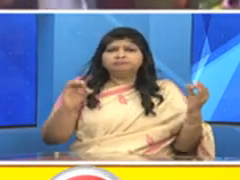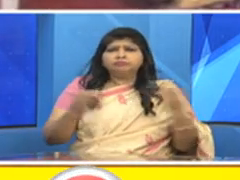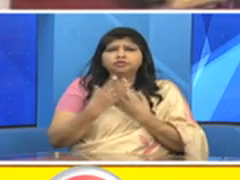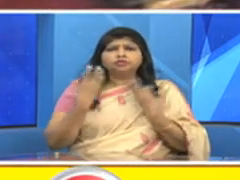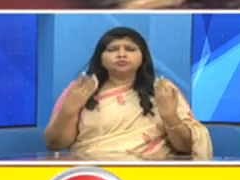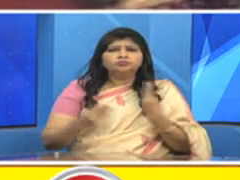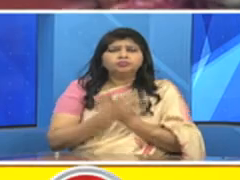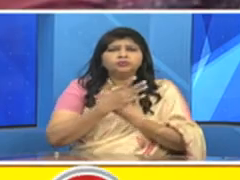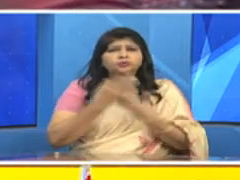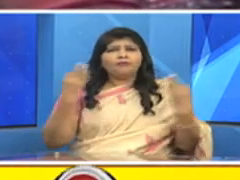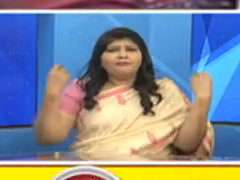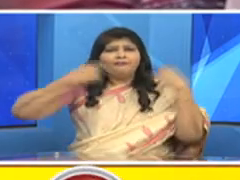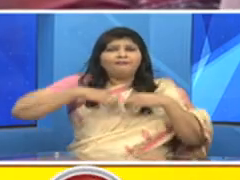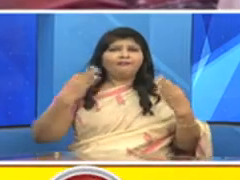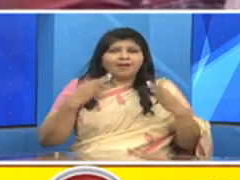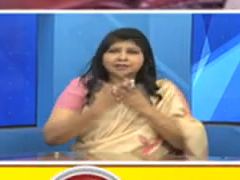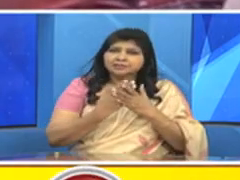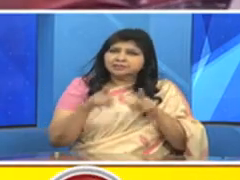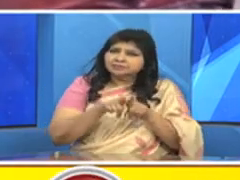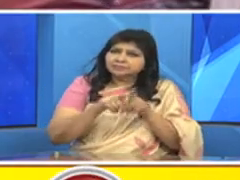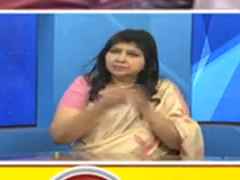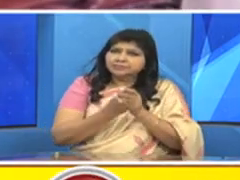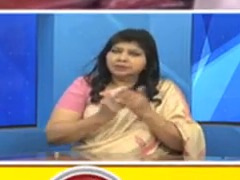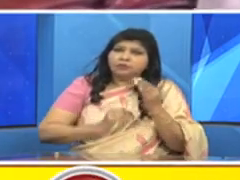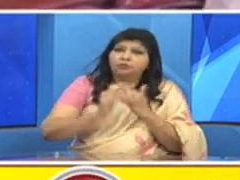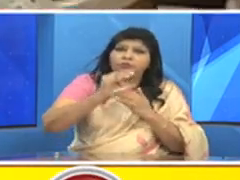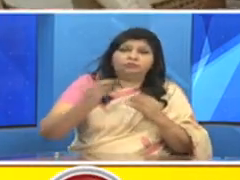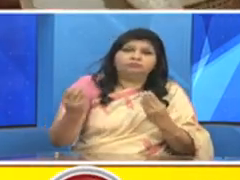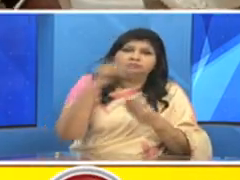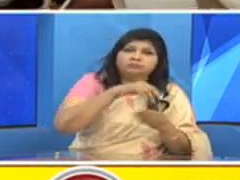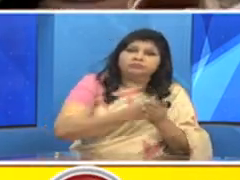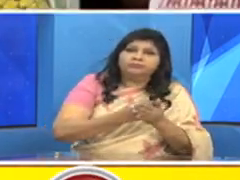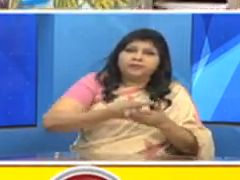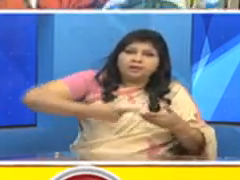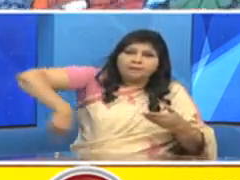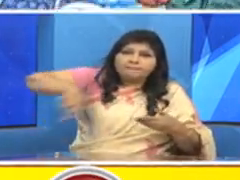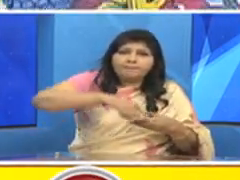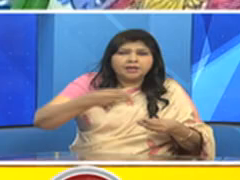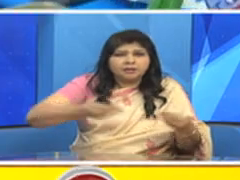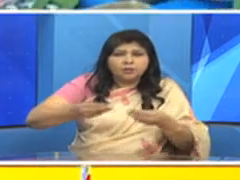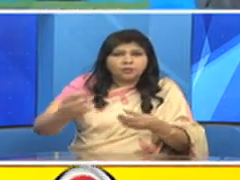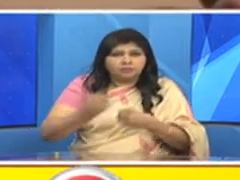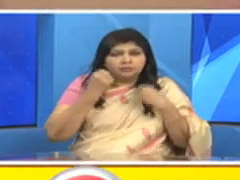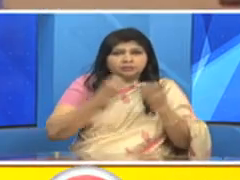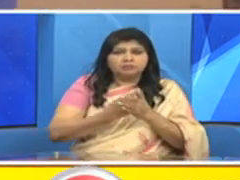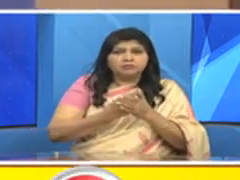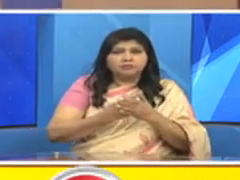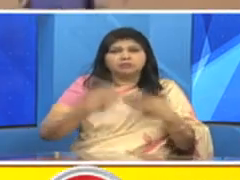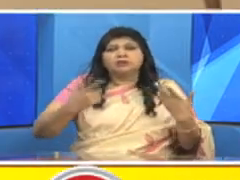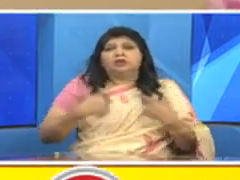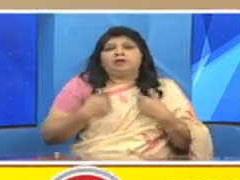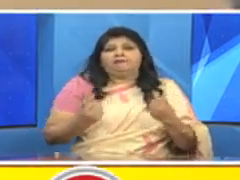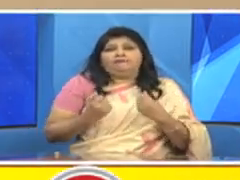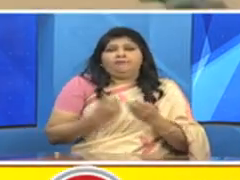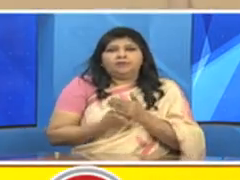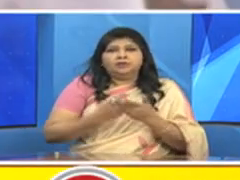साथ खादी की बिक्री को नए मुकाम पर पहुंचाया। बाय लोकल का मंत्र अपनाया। हम फिट